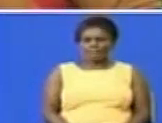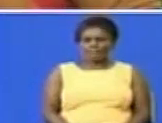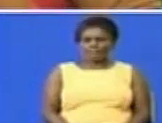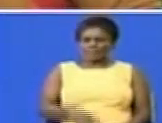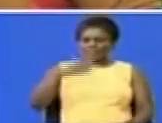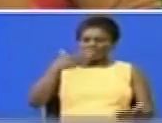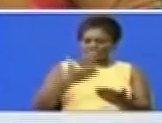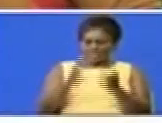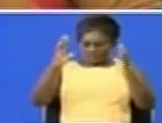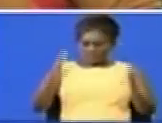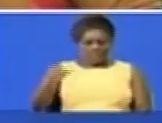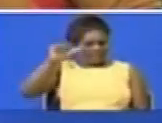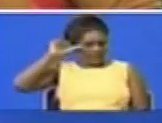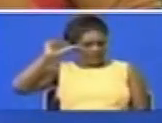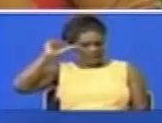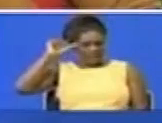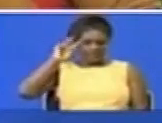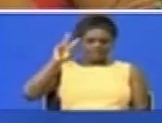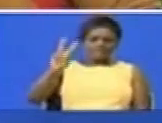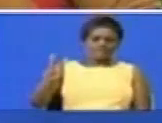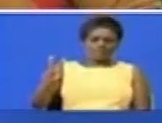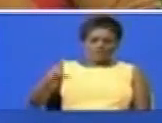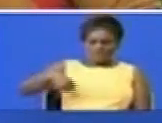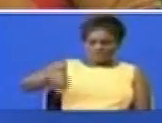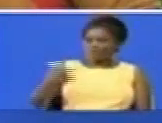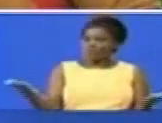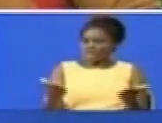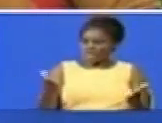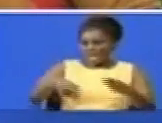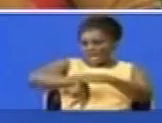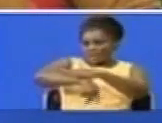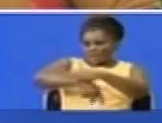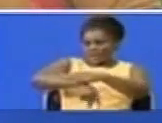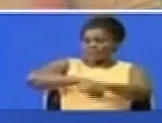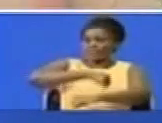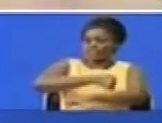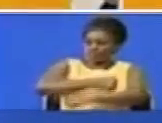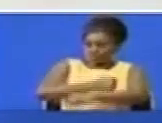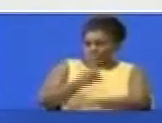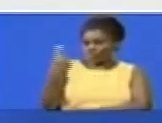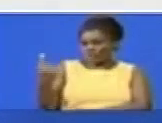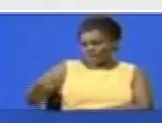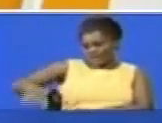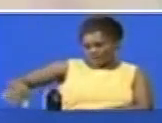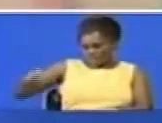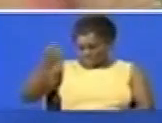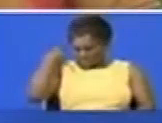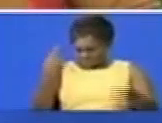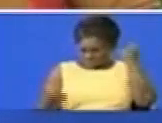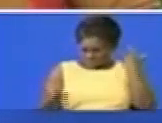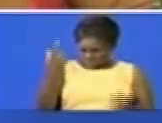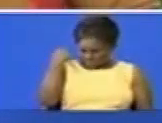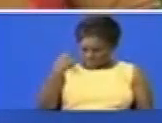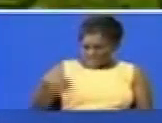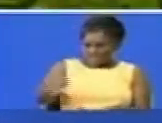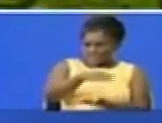Na shukran sana Alimanzu. Mtazamaji, tuko katika uwanja wa shule ya msingi ya St. Patrick hapa kaunti ya Kericho. Ni kituo